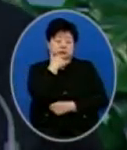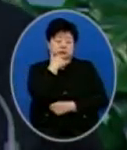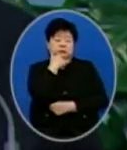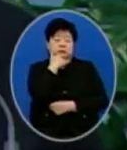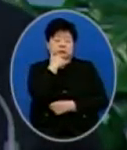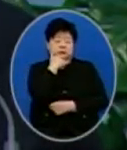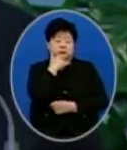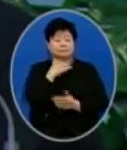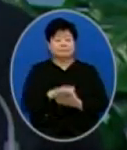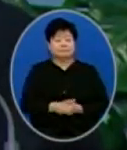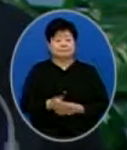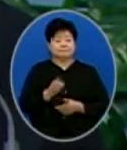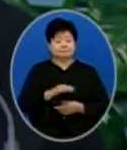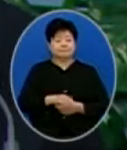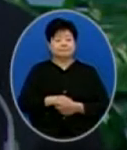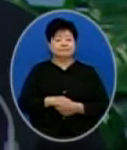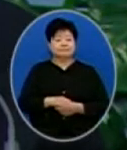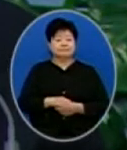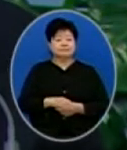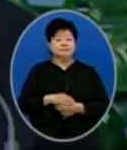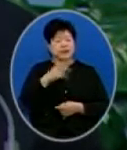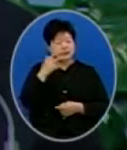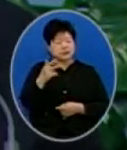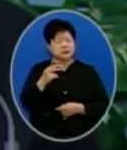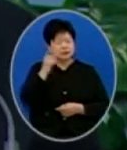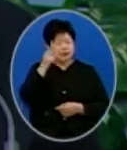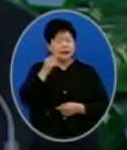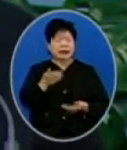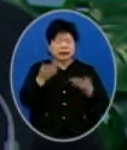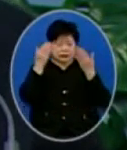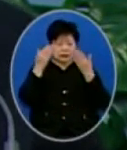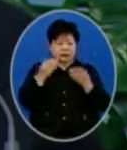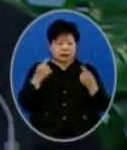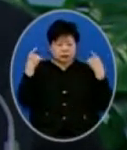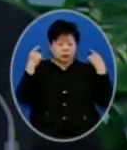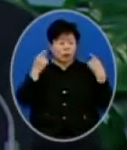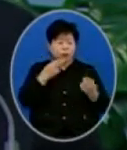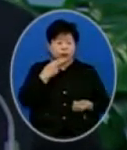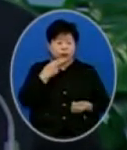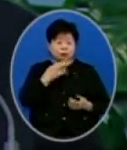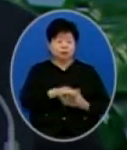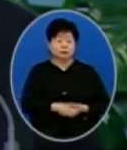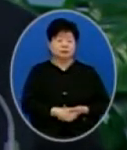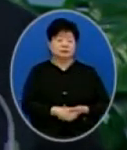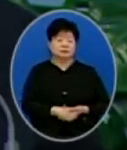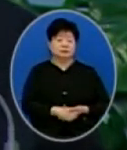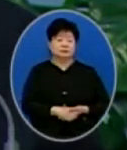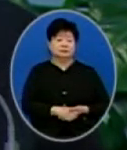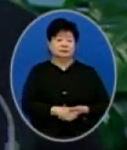하루하였을 것입니다 그런데 하루가 지나고 일주일 지나고 한 달이라도 소식이 없어요